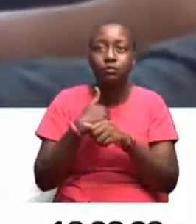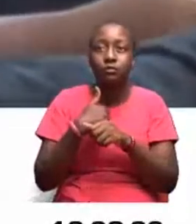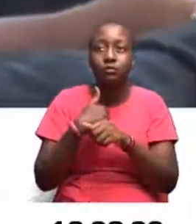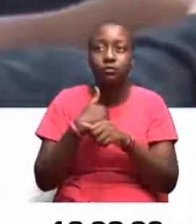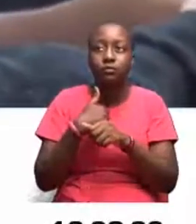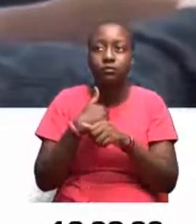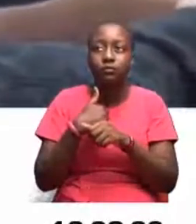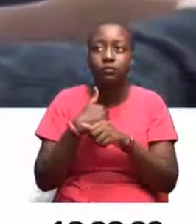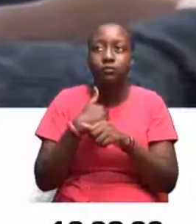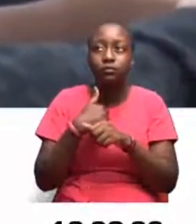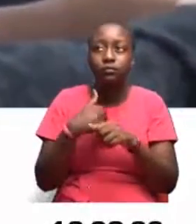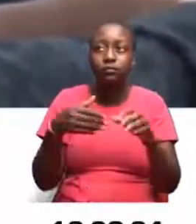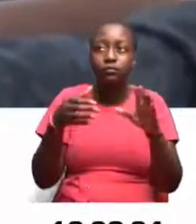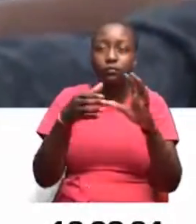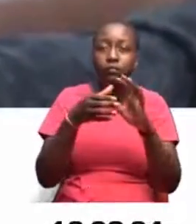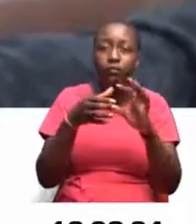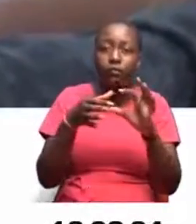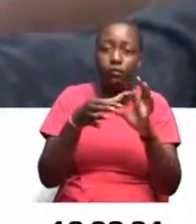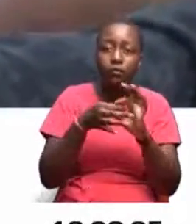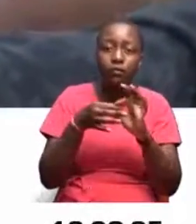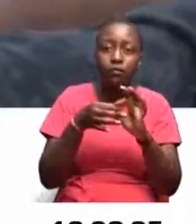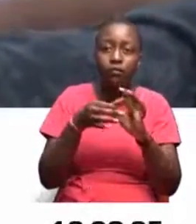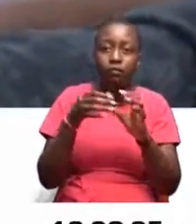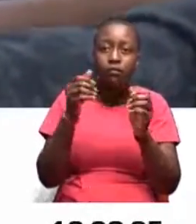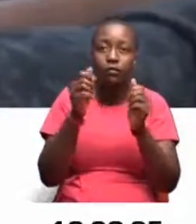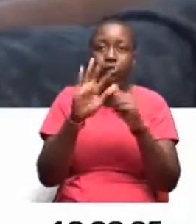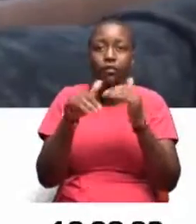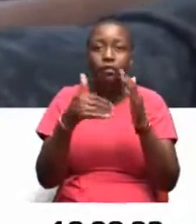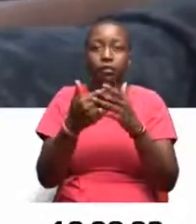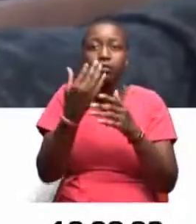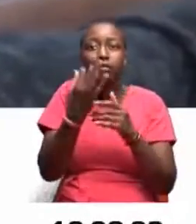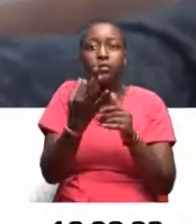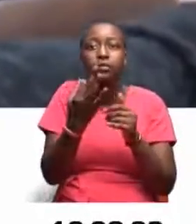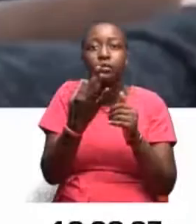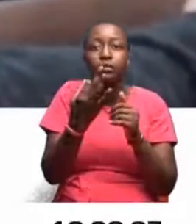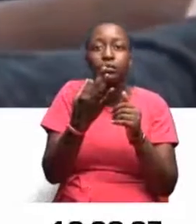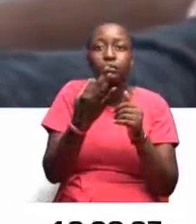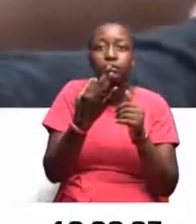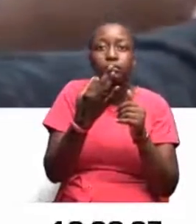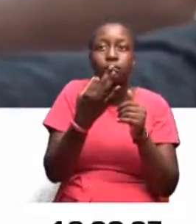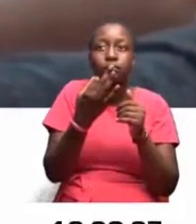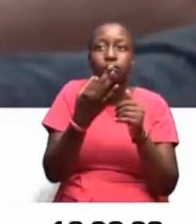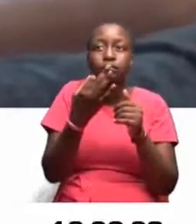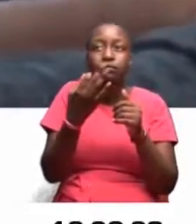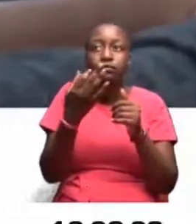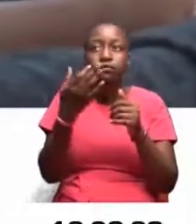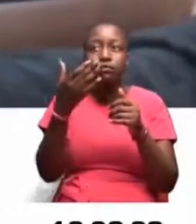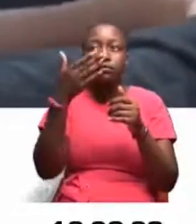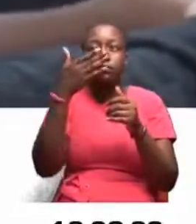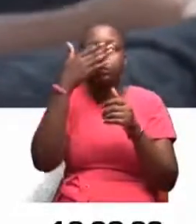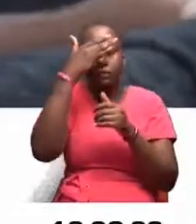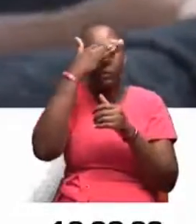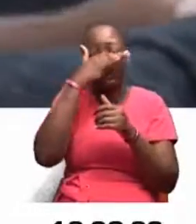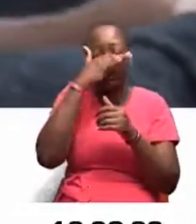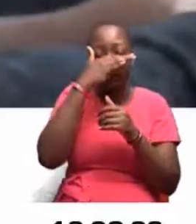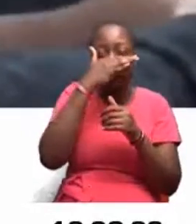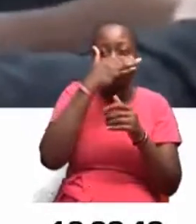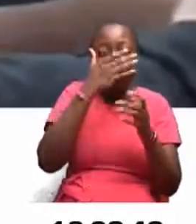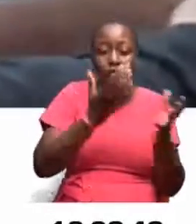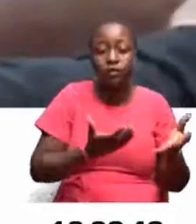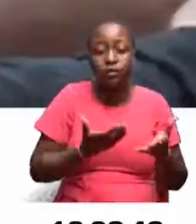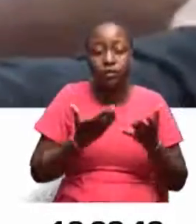tukiwa sote watatu, wakatufikisha kwa gari, wakatufunga vitambaa vya uso na wakatubeba